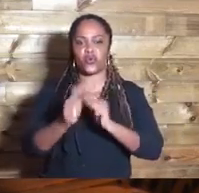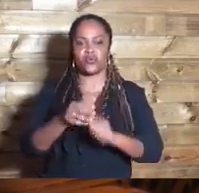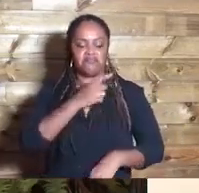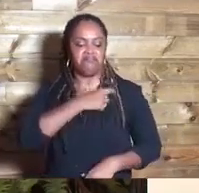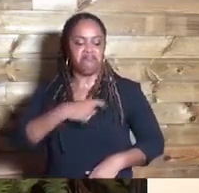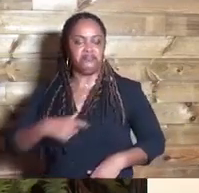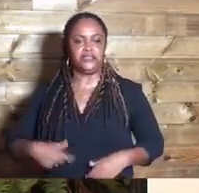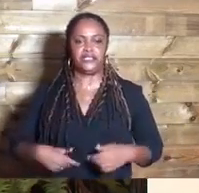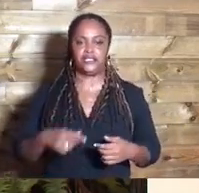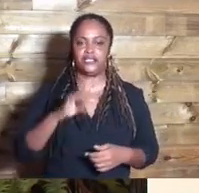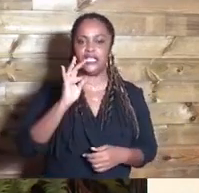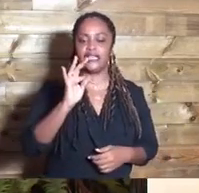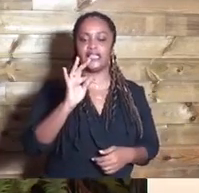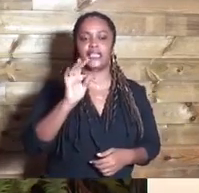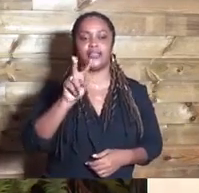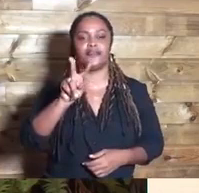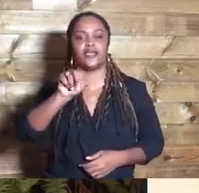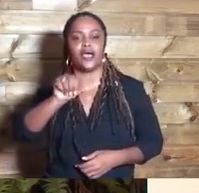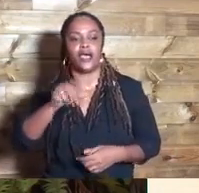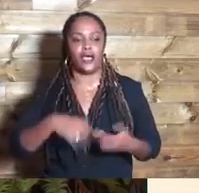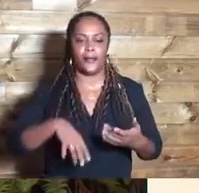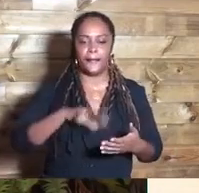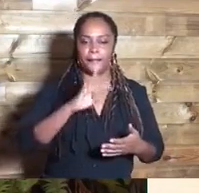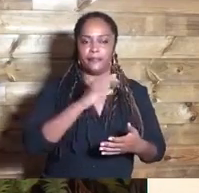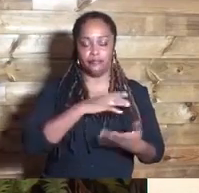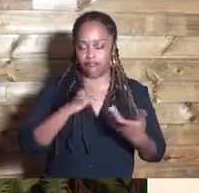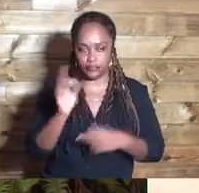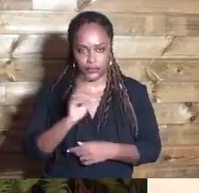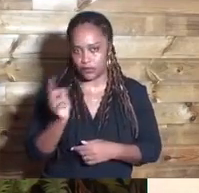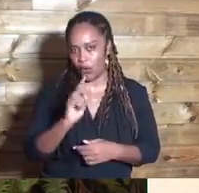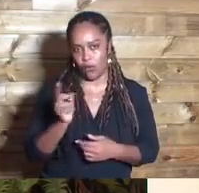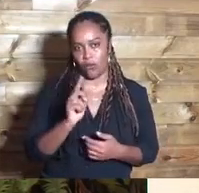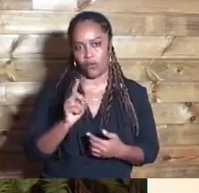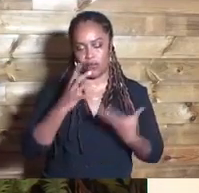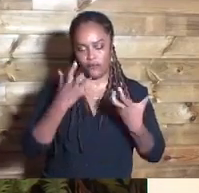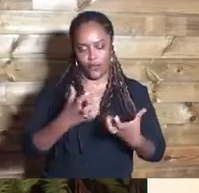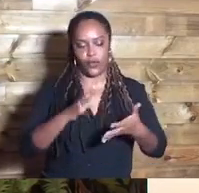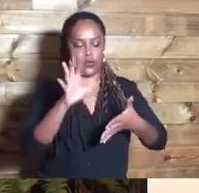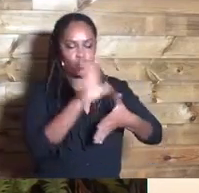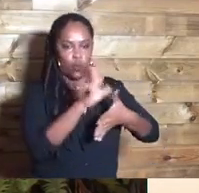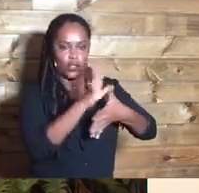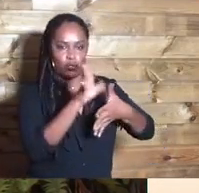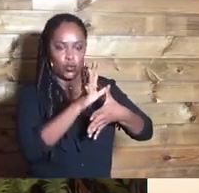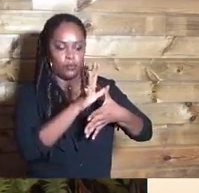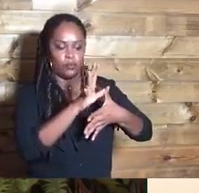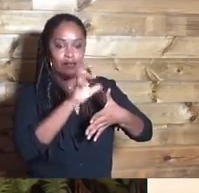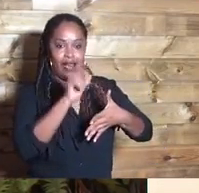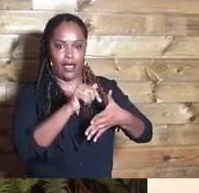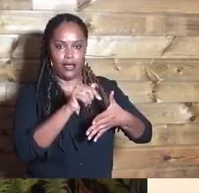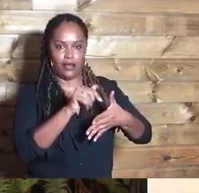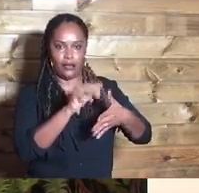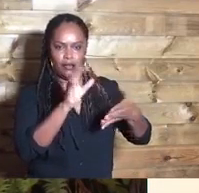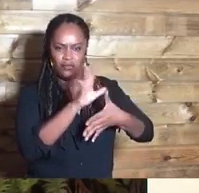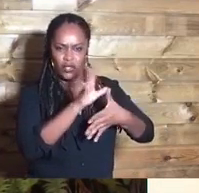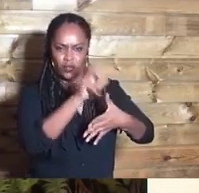Miss Octroi de mer. Nous sommes venus pour empêcher une Guadeloupe sans Guadeloupéens. Faut tout le monde mettre ça bien en tête à